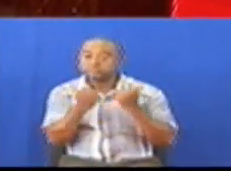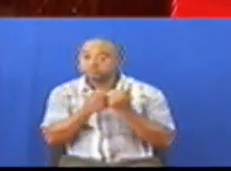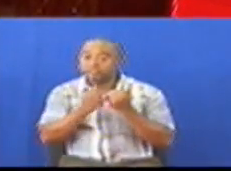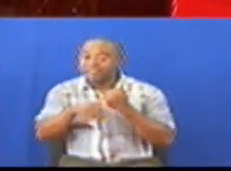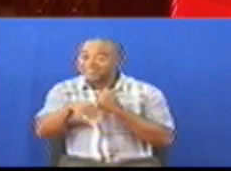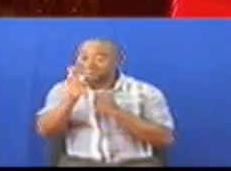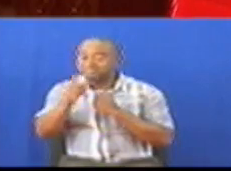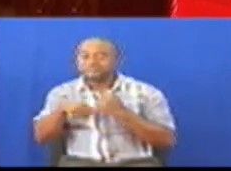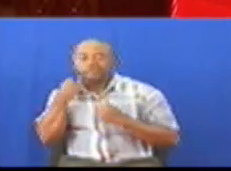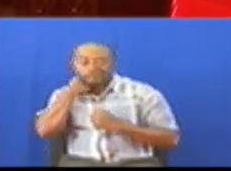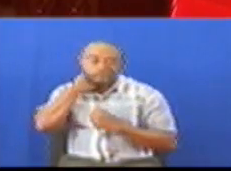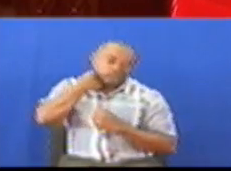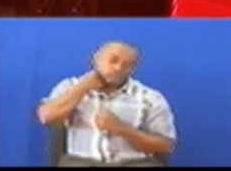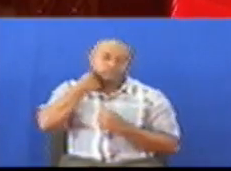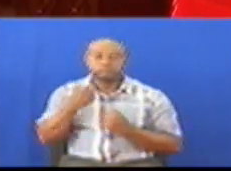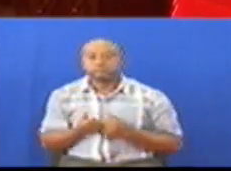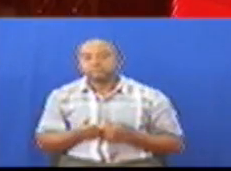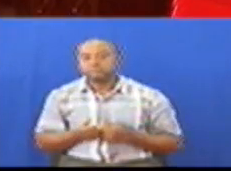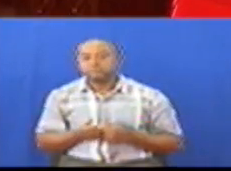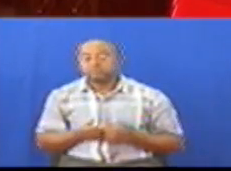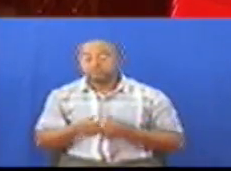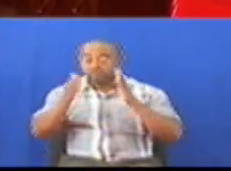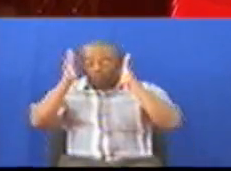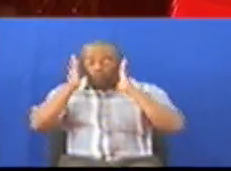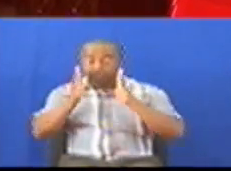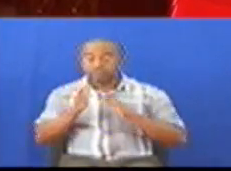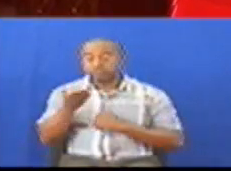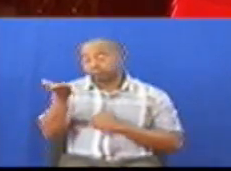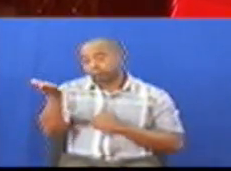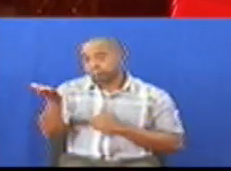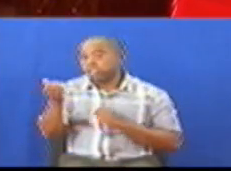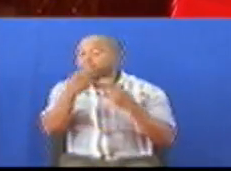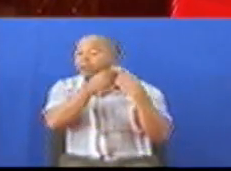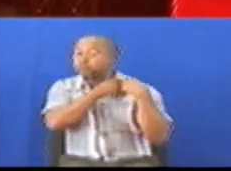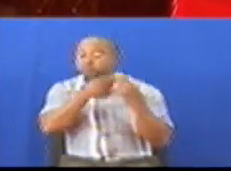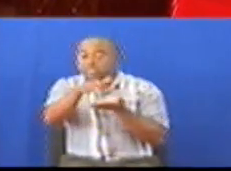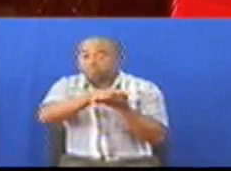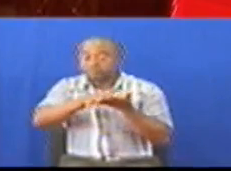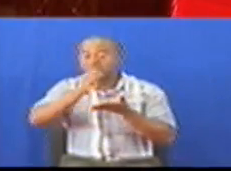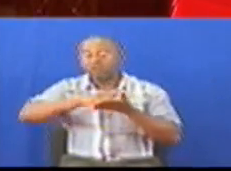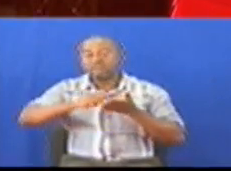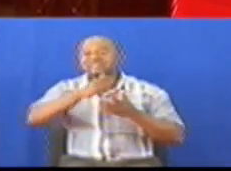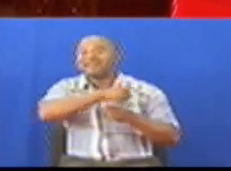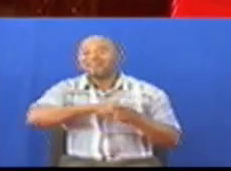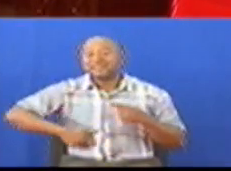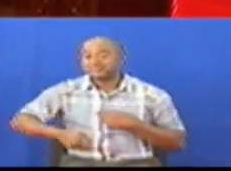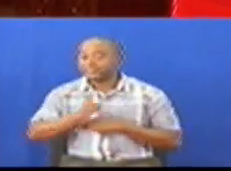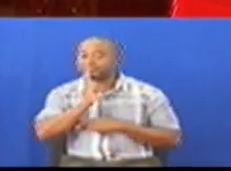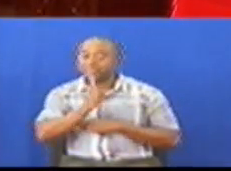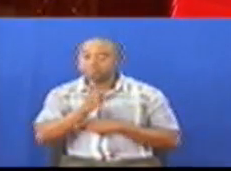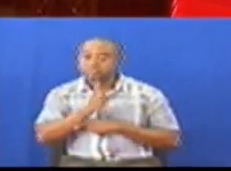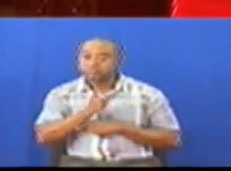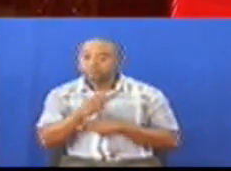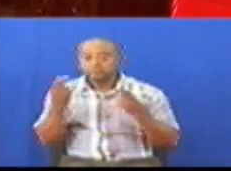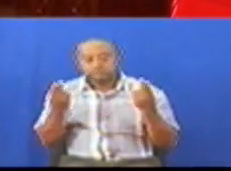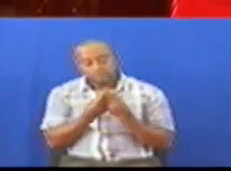ambayo si ya haki. Mheshimiwa Naibu Spika, mojawapo ya majukumu ya msingi ya ofisi ya Rais TAMISEMI ni kama ilivyoainishwa kwenye